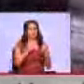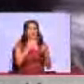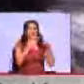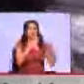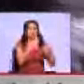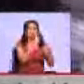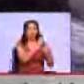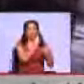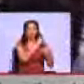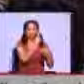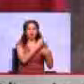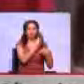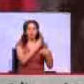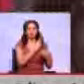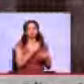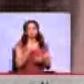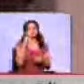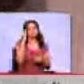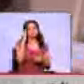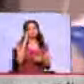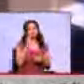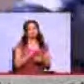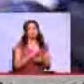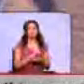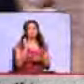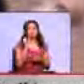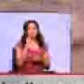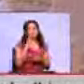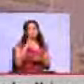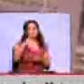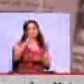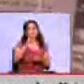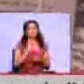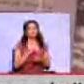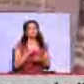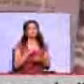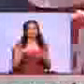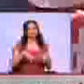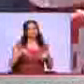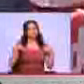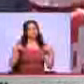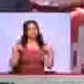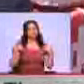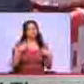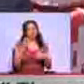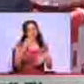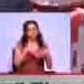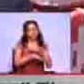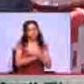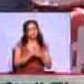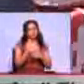عشان انا ما كنتش مجهزة نفسي، واديني جاي مستلم جهاز العروس. وفرحانة ان بنتها تخش